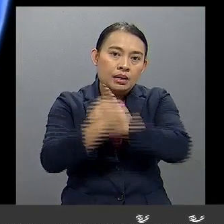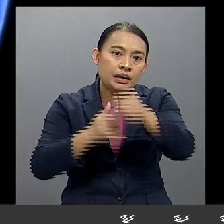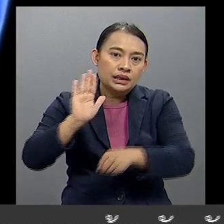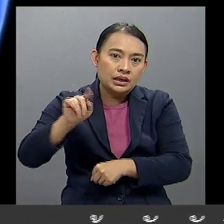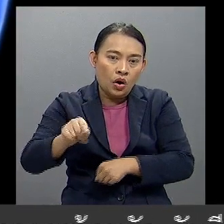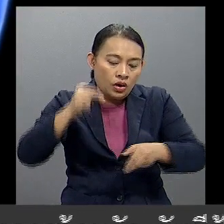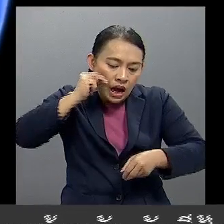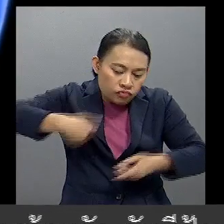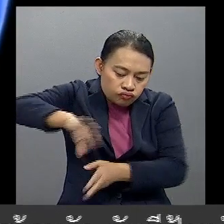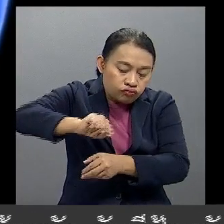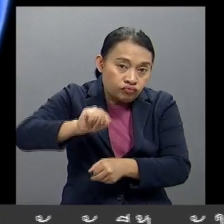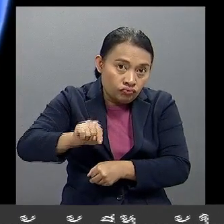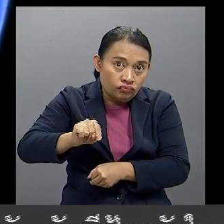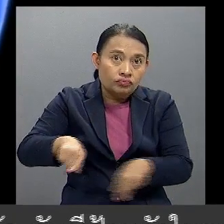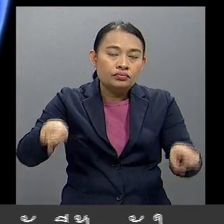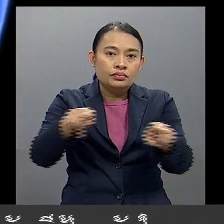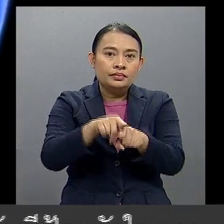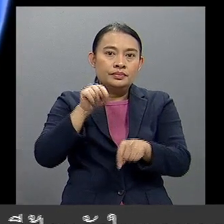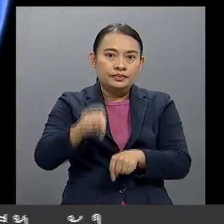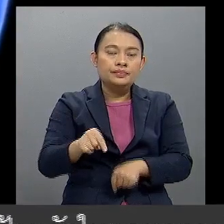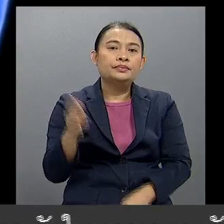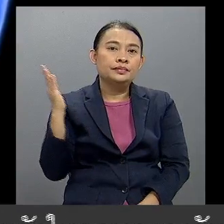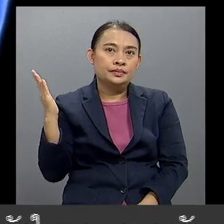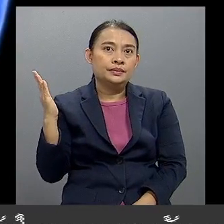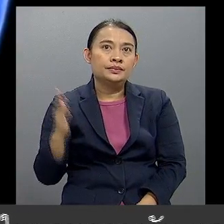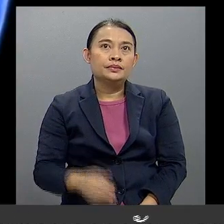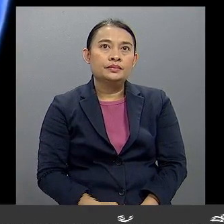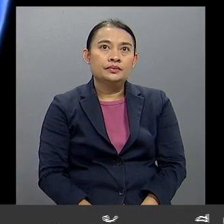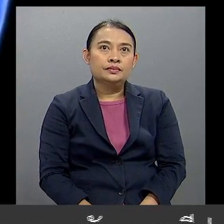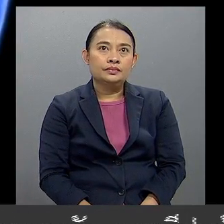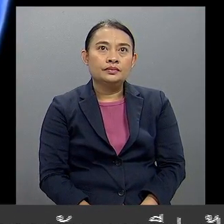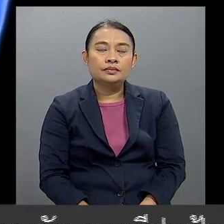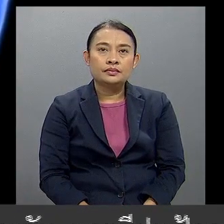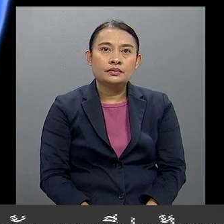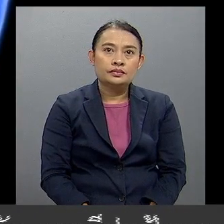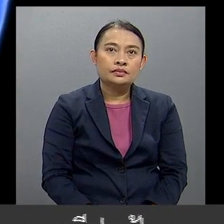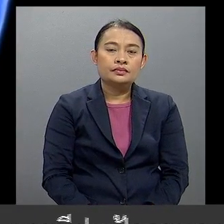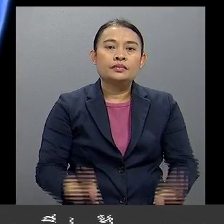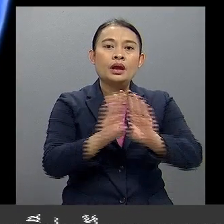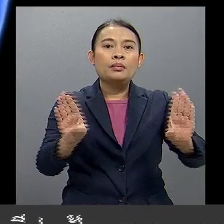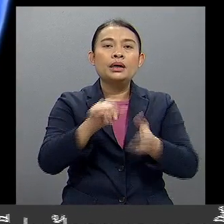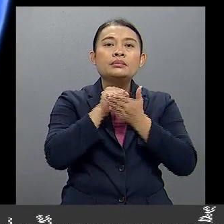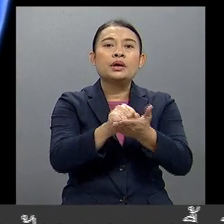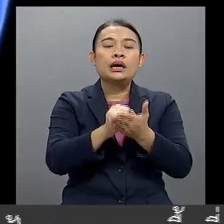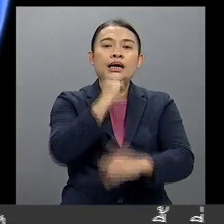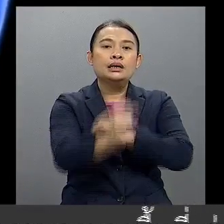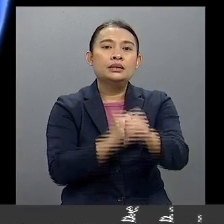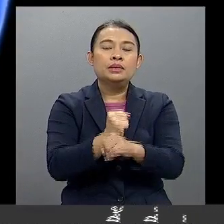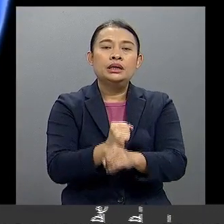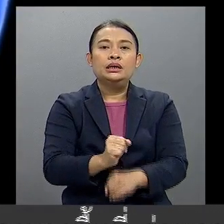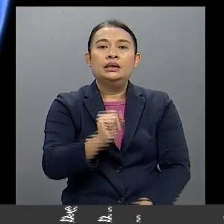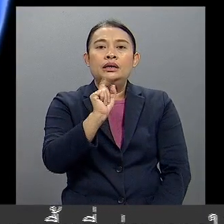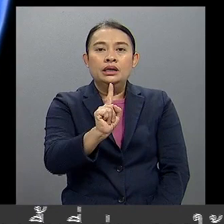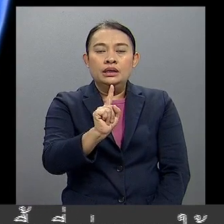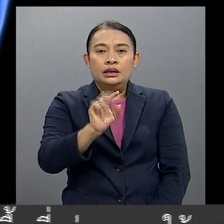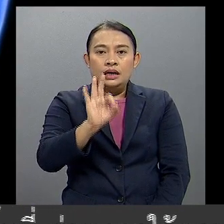Atlantic กับมหาสมุตร Pacificเส้นทางนี้เปิดให้บริการมาตงแต่ปี 1914หรอว่า 10